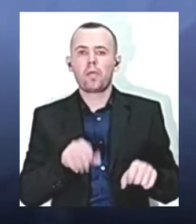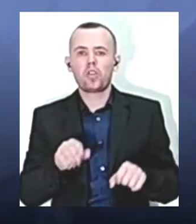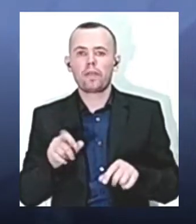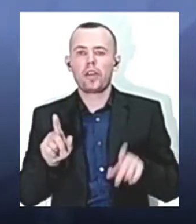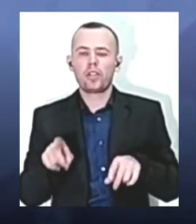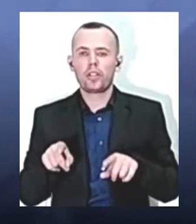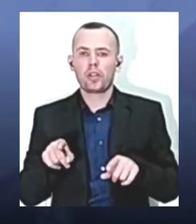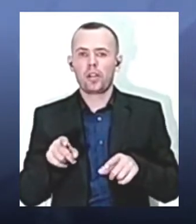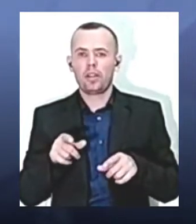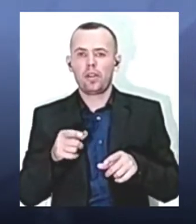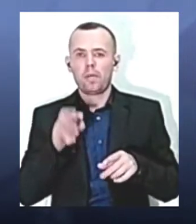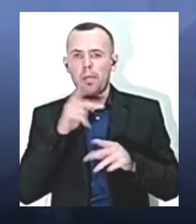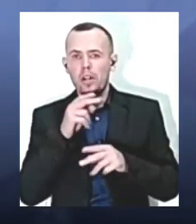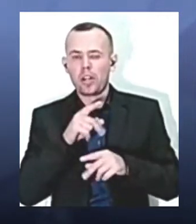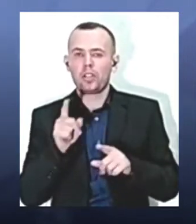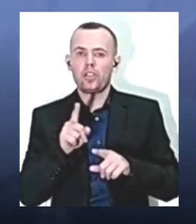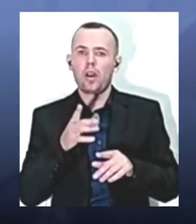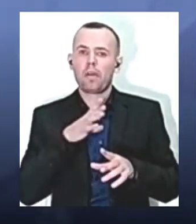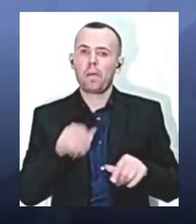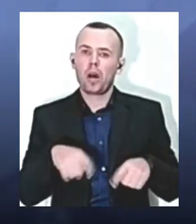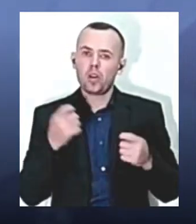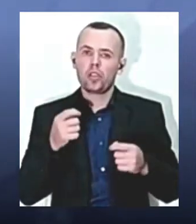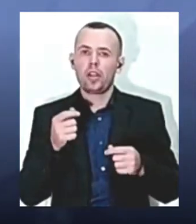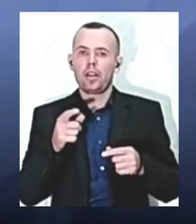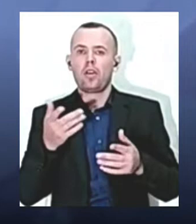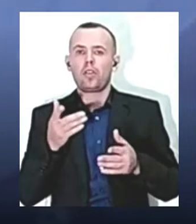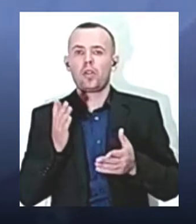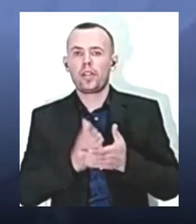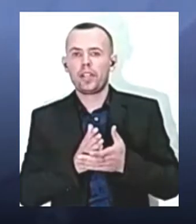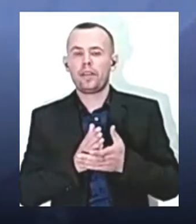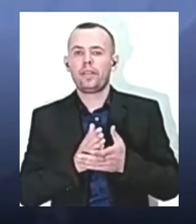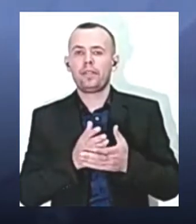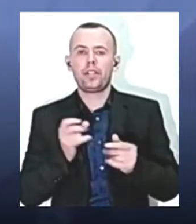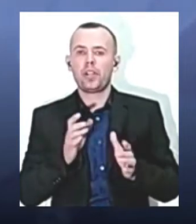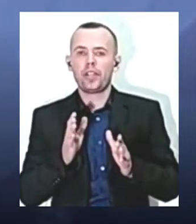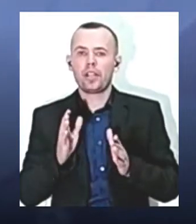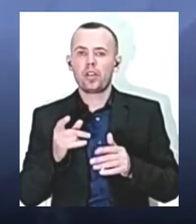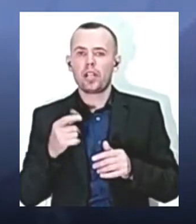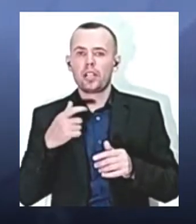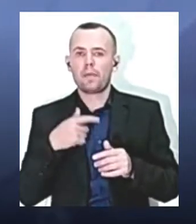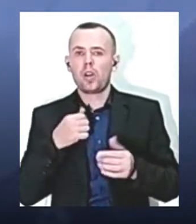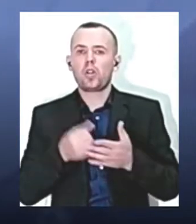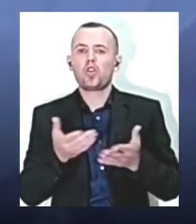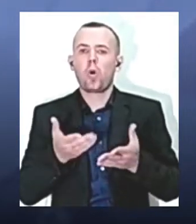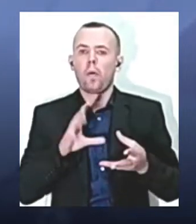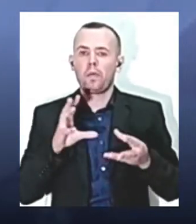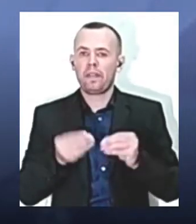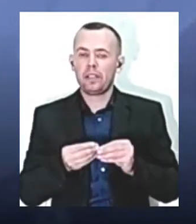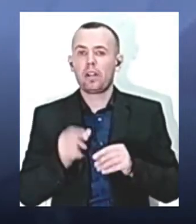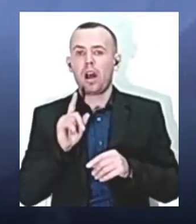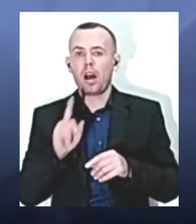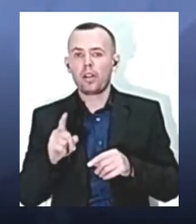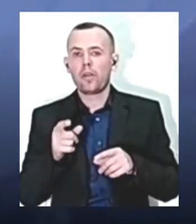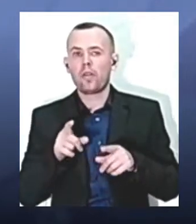що її права були порушені, але вона так думає, і відповідно її зусилля ні до чого не призводять. Але рано чи пізно просто